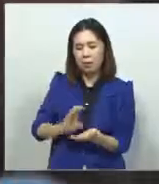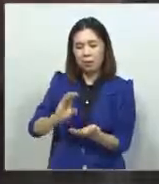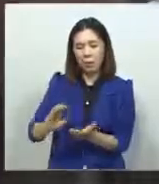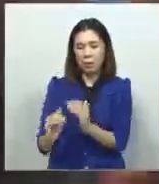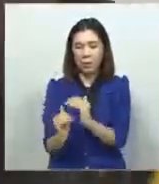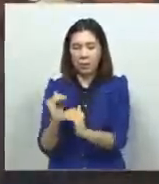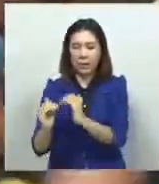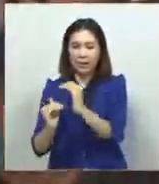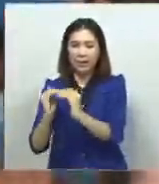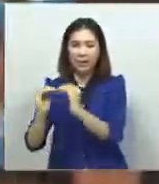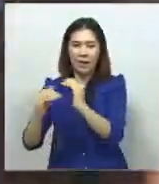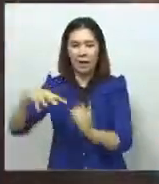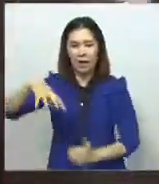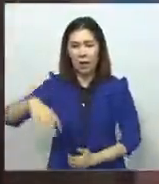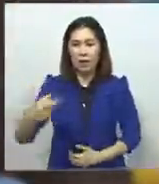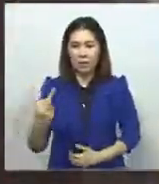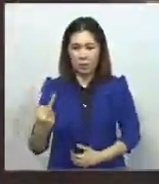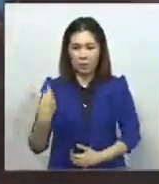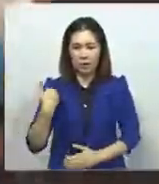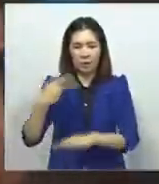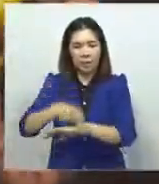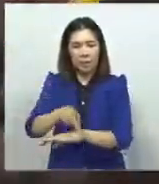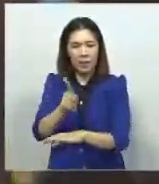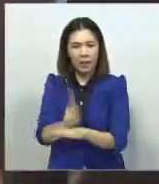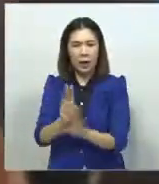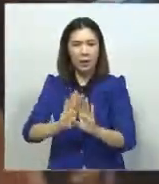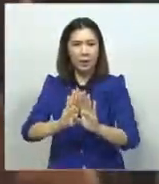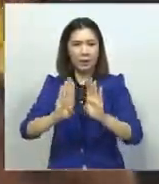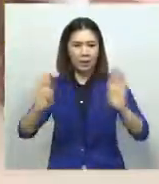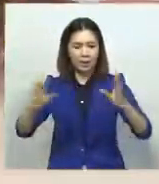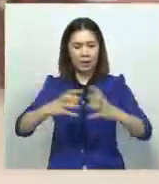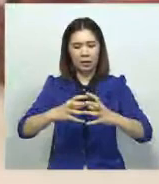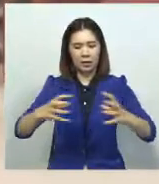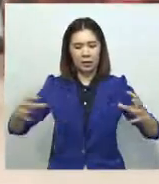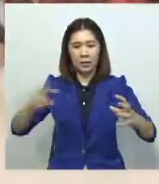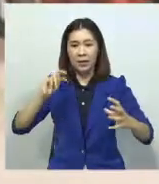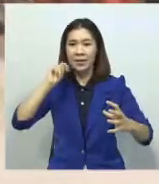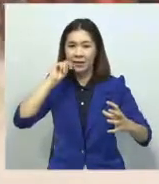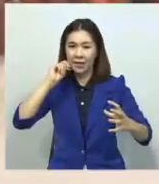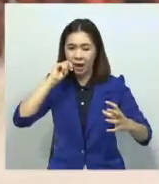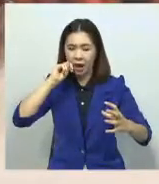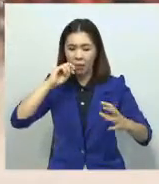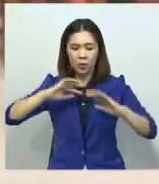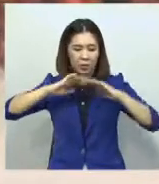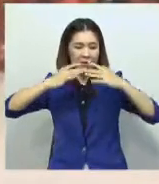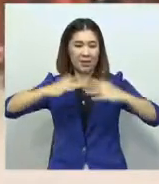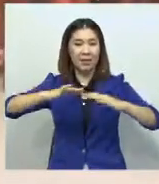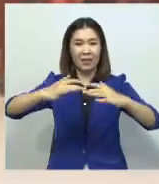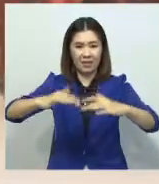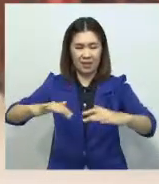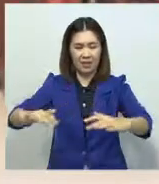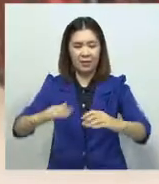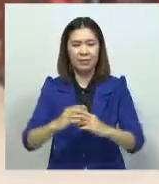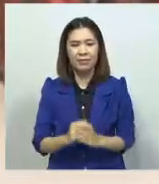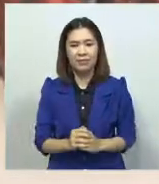นาเกาะสมุยพร้อมทั้งเป็นประธานในการเปิดพิธีส่งน้ำประปาผ่านท่อลอดใต้ทะเลสู่เกาะสมุยโด